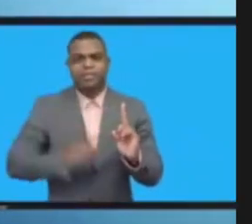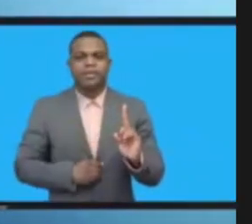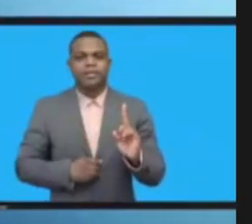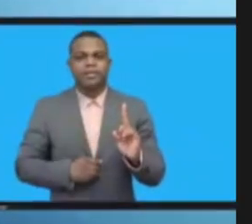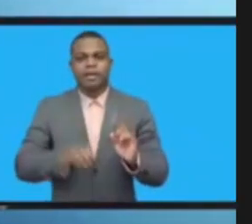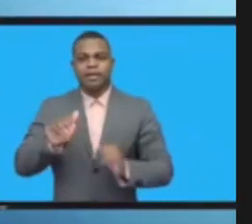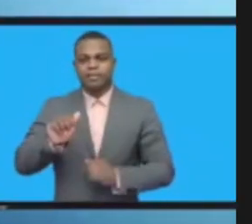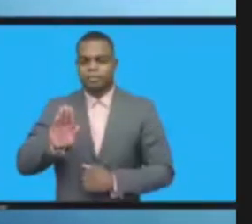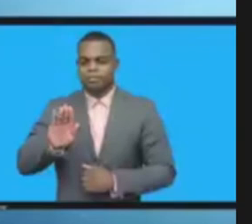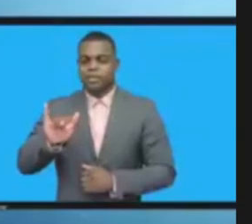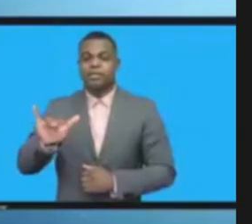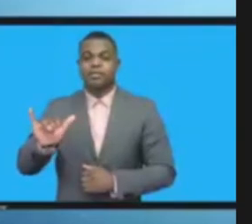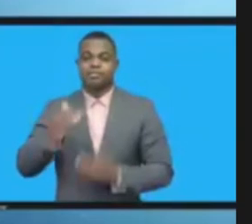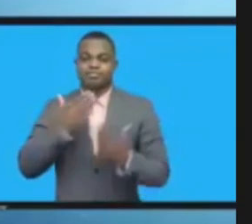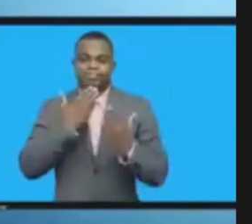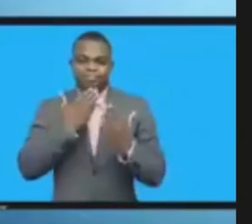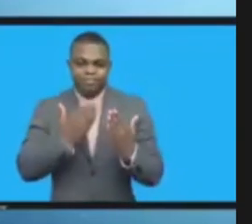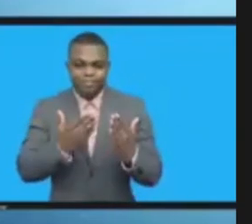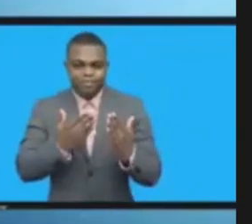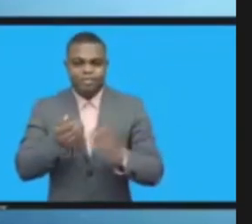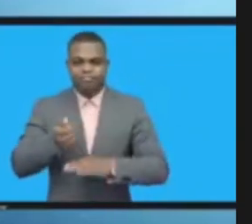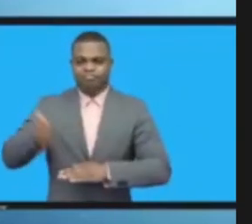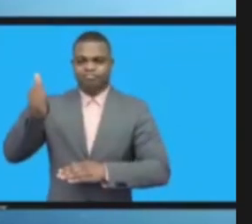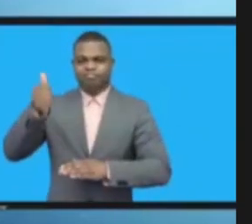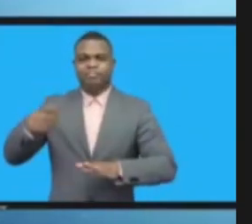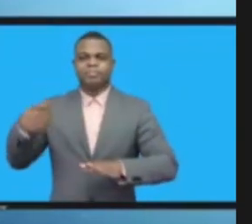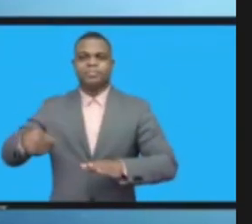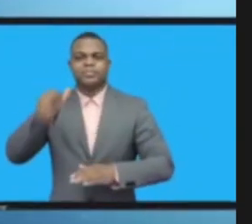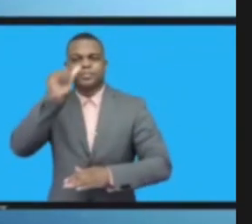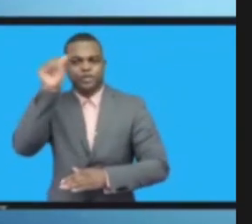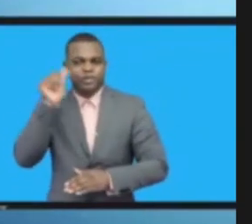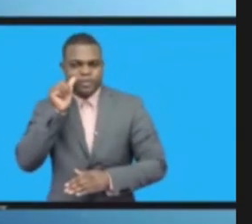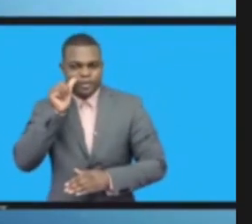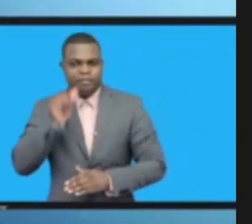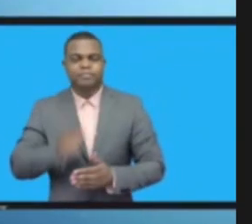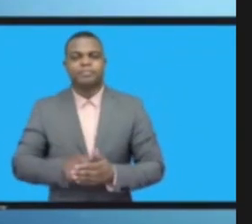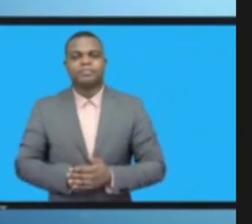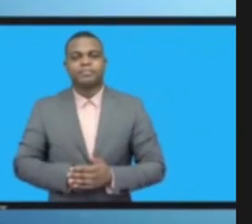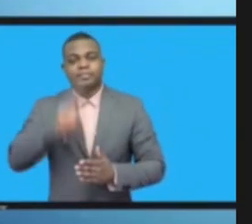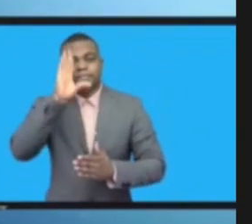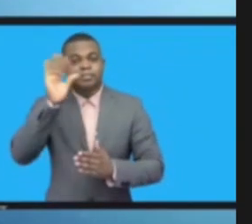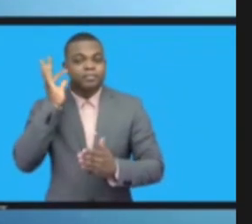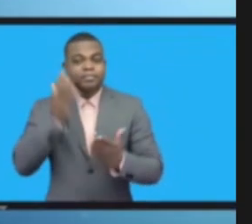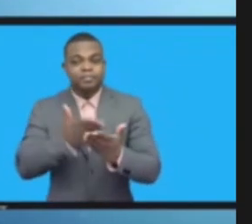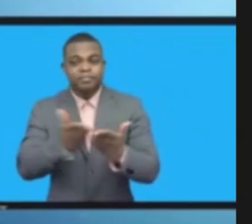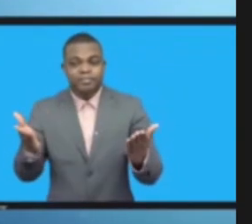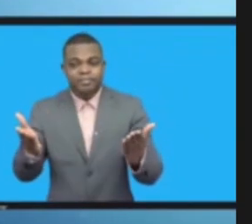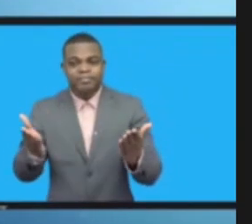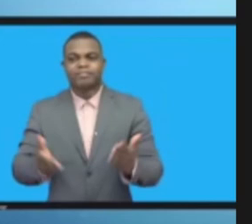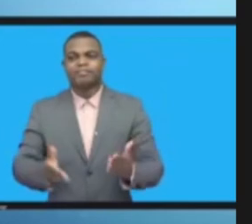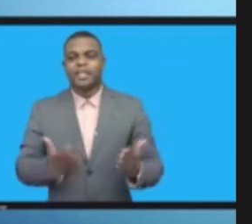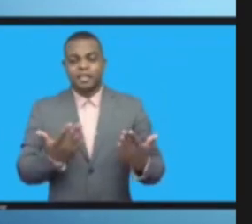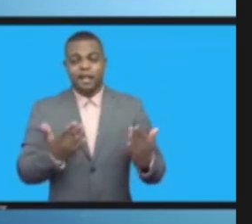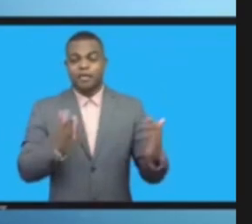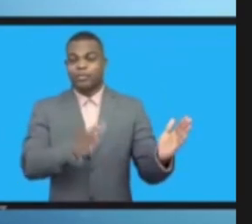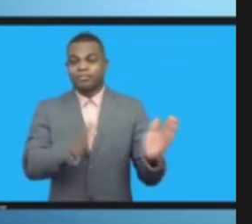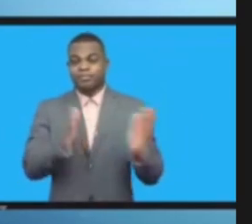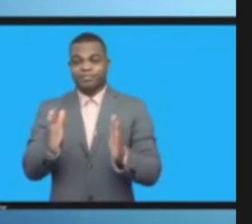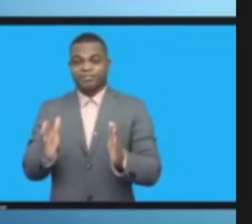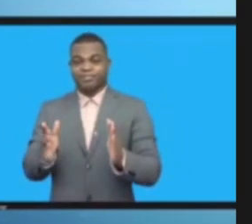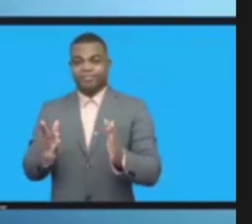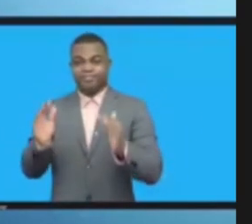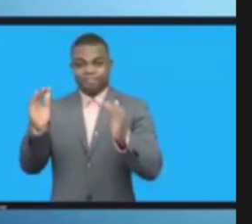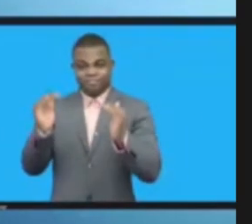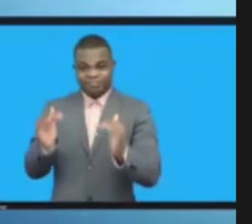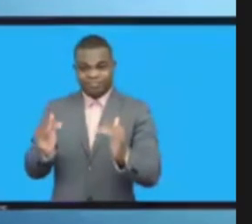invité d'honneur. Mesdames et messieurs, à présent, son Excellence va être rejoint par son Excellence, Monsieur Lee